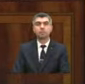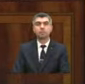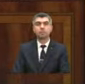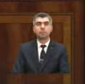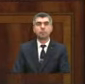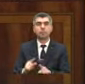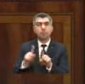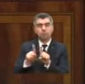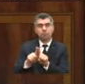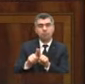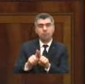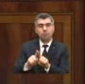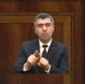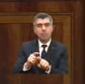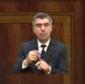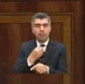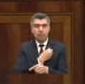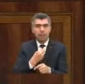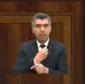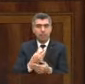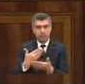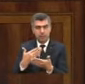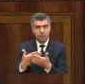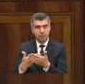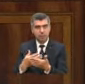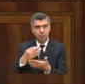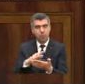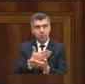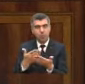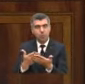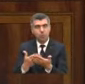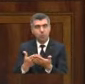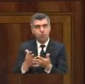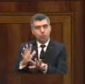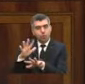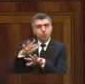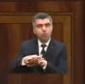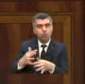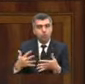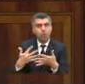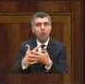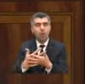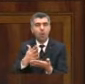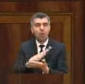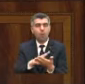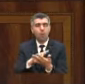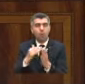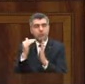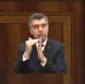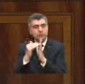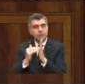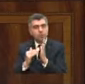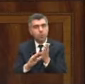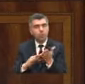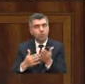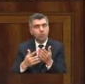تقييم سلة العلاجات المقدمة حالياً، كما يجب تجميع جميع القوانين المتعلقة بهذه المنظومة الصحية اللي اليوم